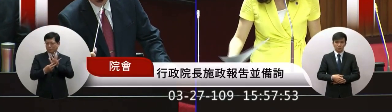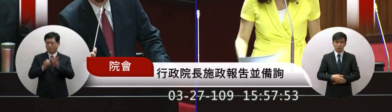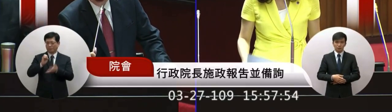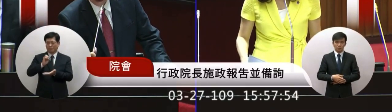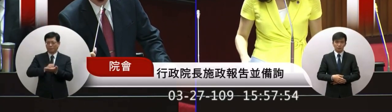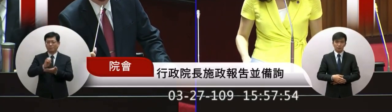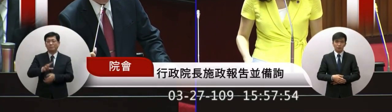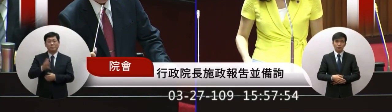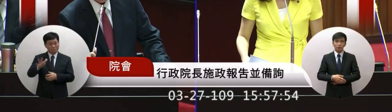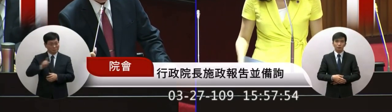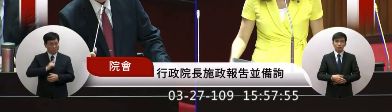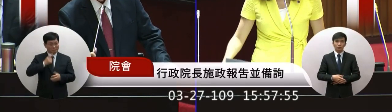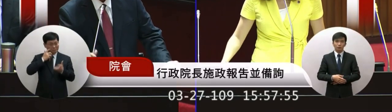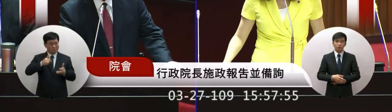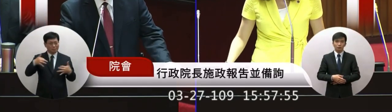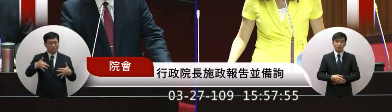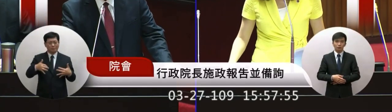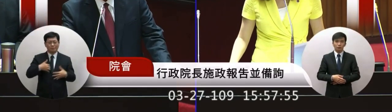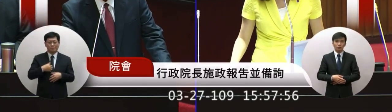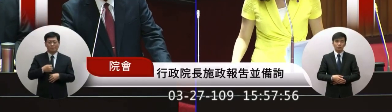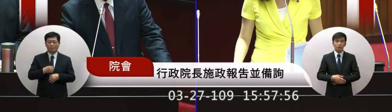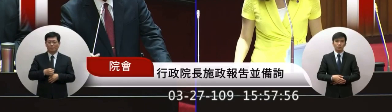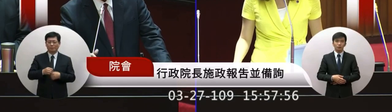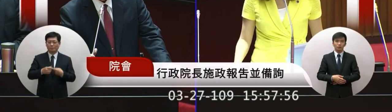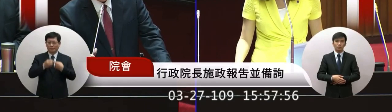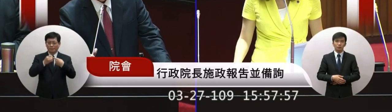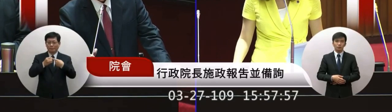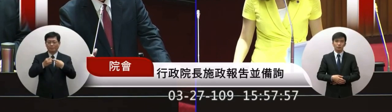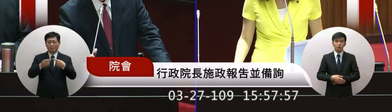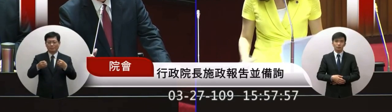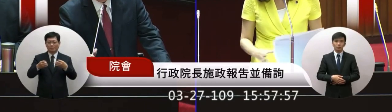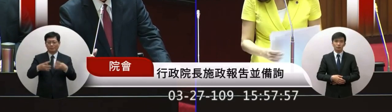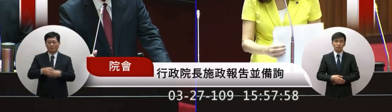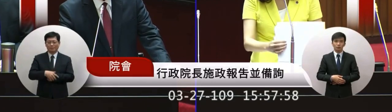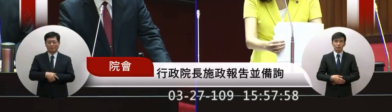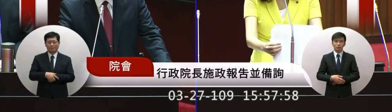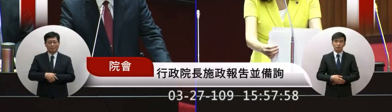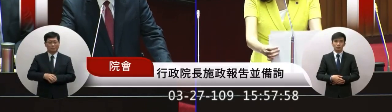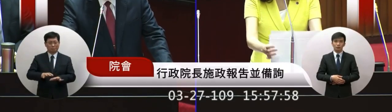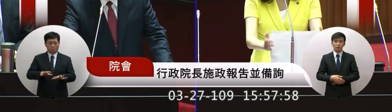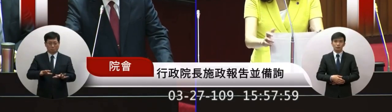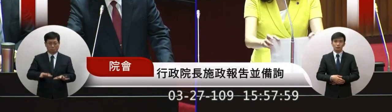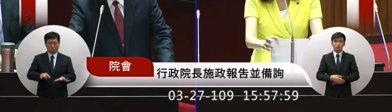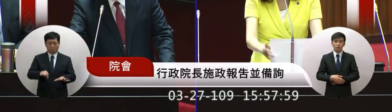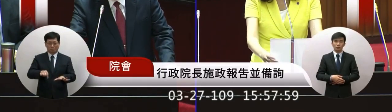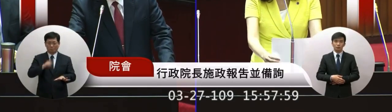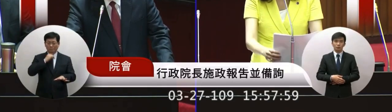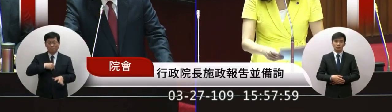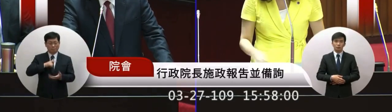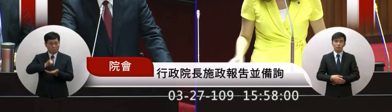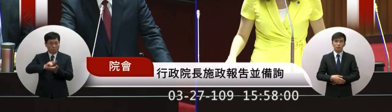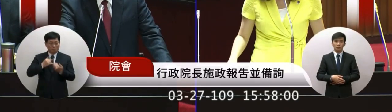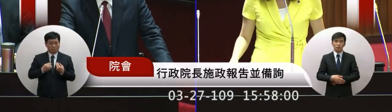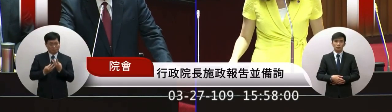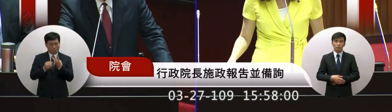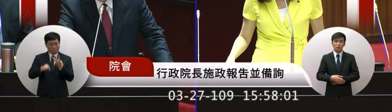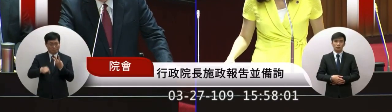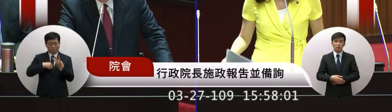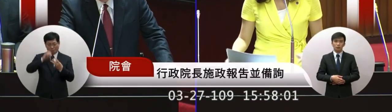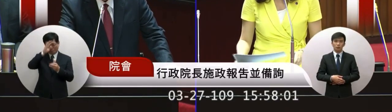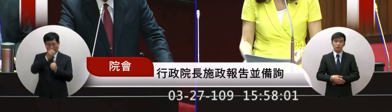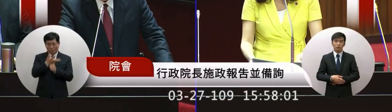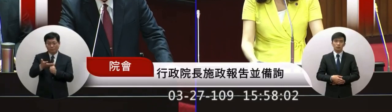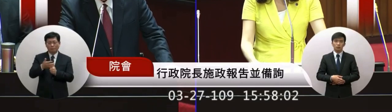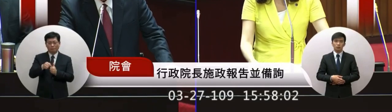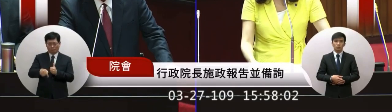个委员在关心的议题。首先呢，先来谈这一次的这一个武汉疫情，我们